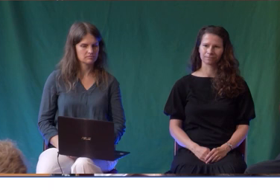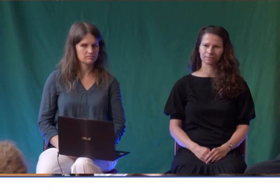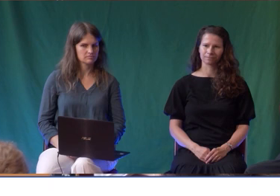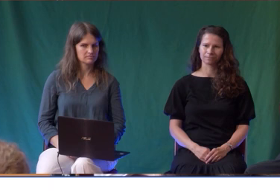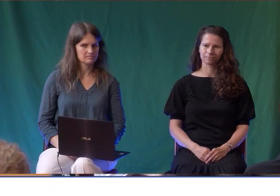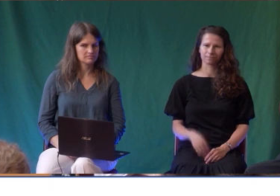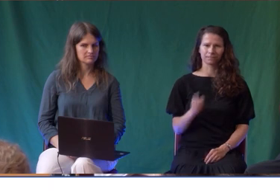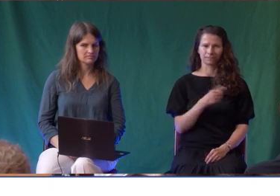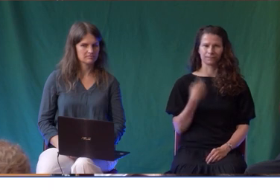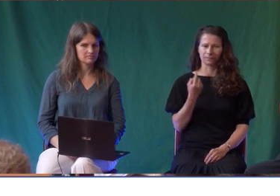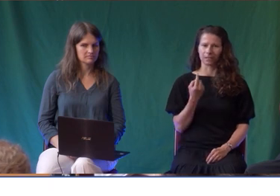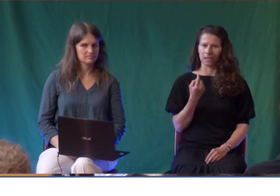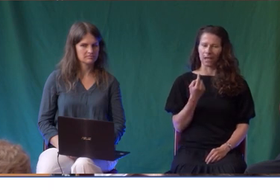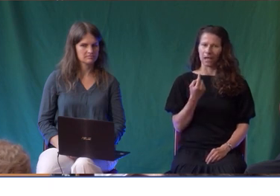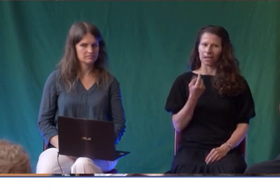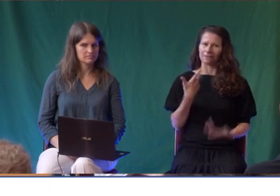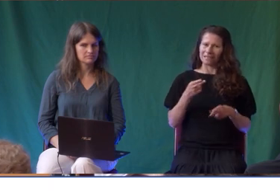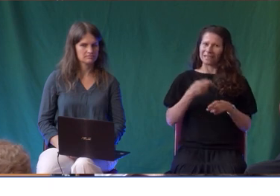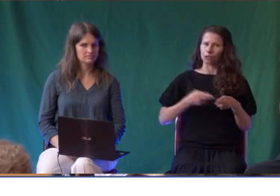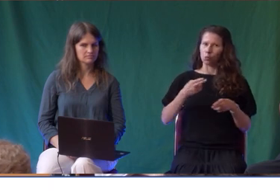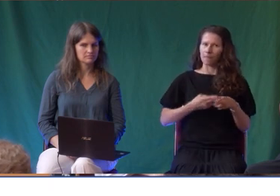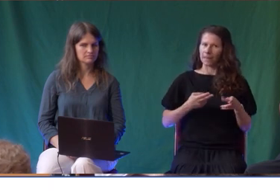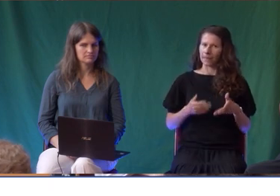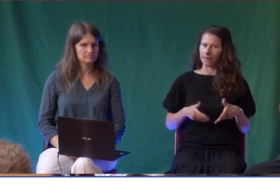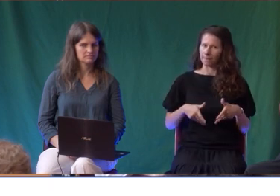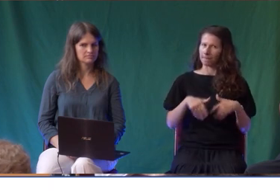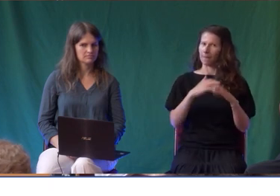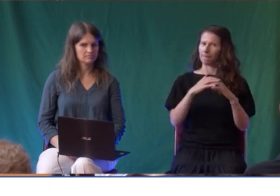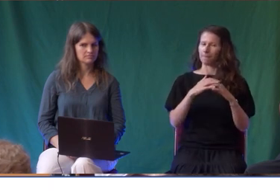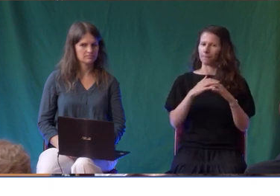ein Instrument geschaffen das ist ein